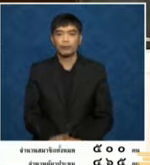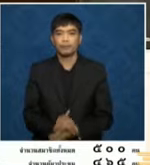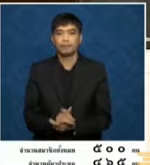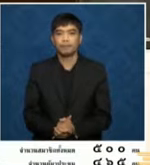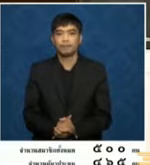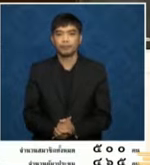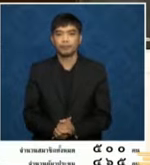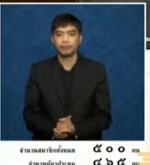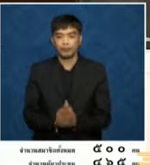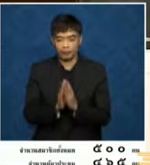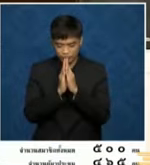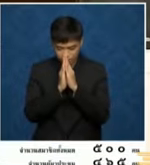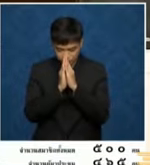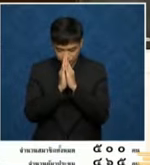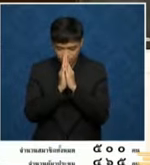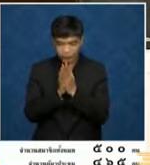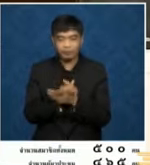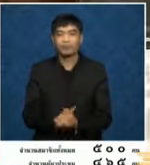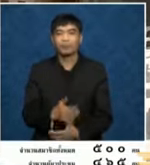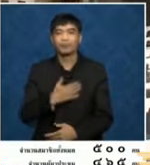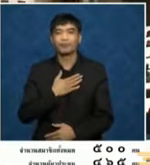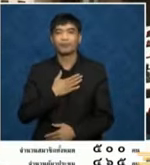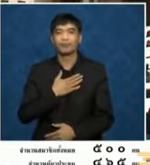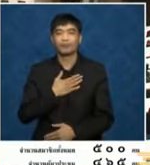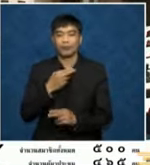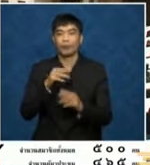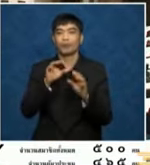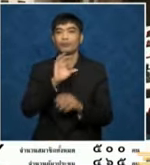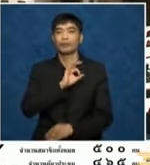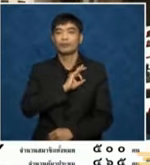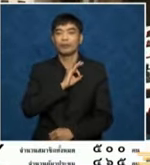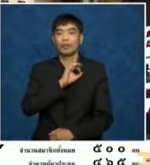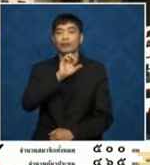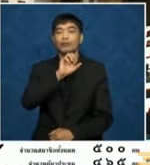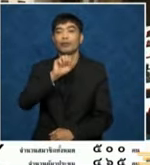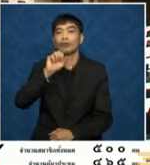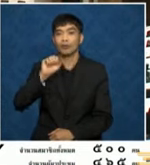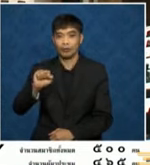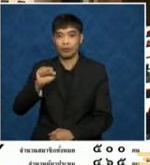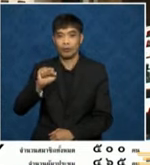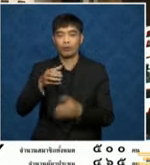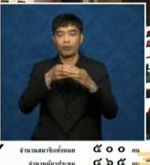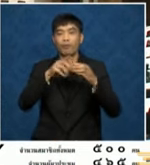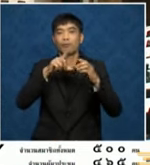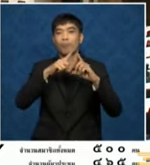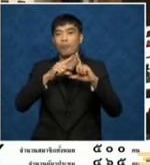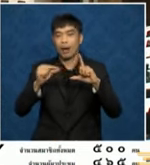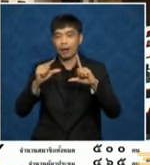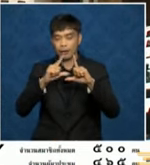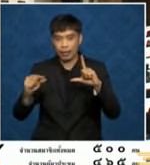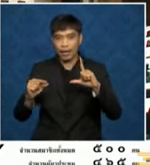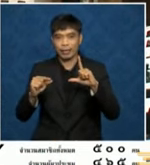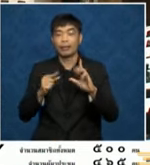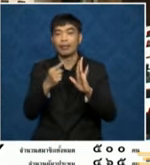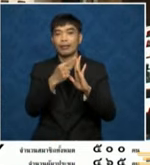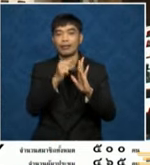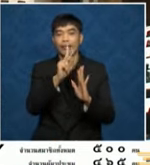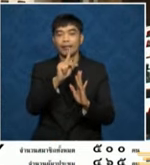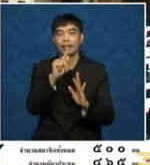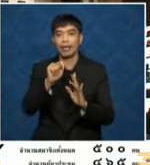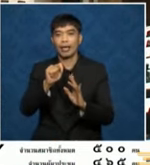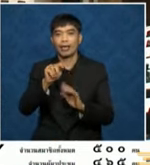ที่เคารพครับกับผมเรืออากาศโทธนเดชเพ็งสุขสมาชิกสภาผู้แทนราษฎรเขตลาดพร้าวบึงกลุ่มพรรคก้าวไกลท่านประธานที่เคารพครับในมา